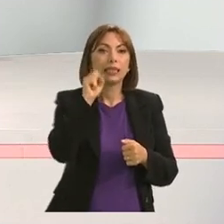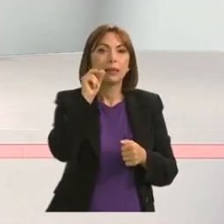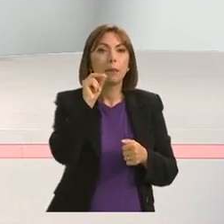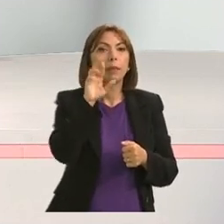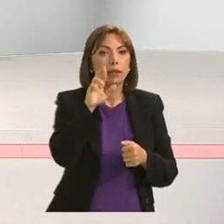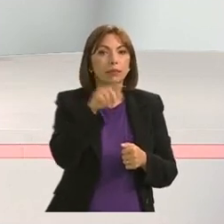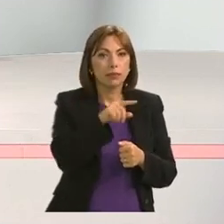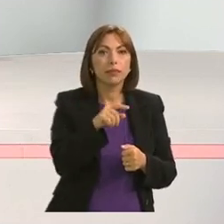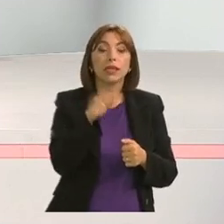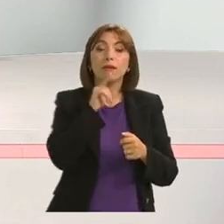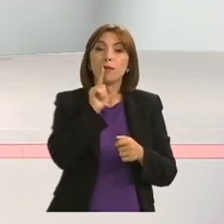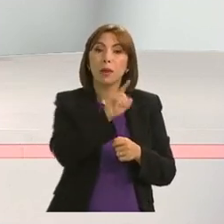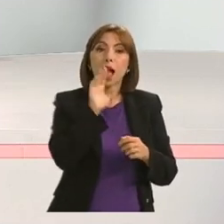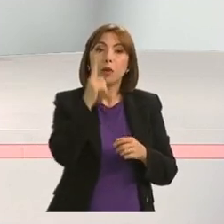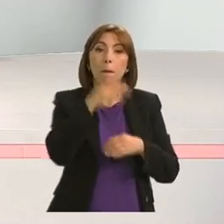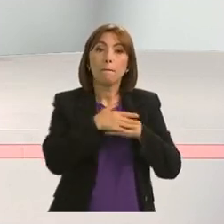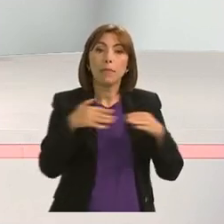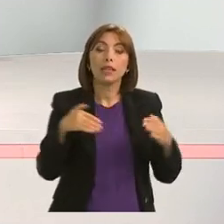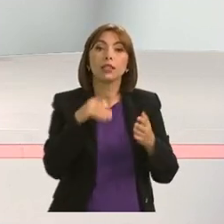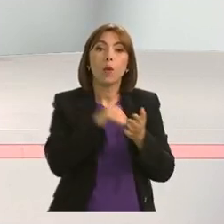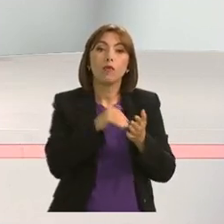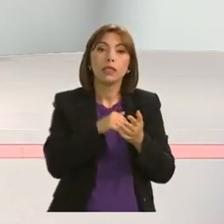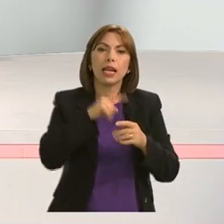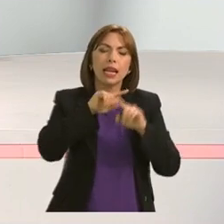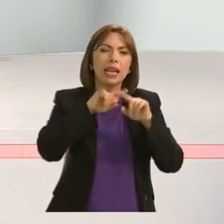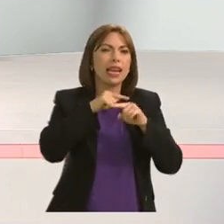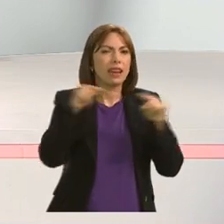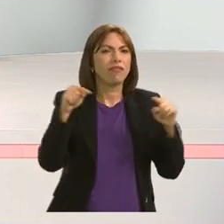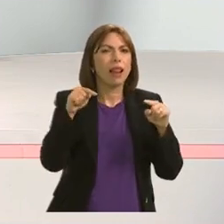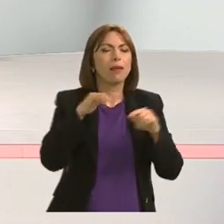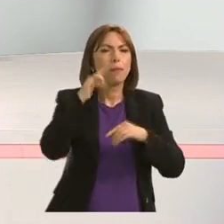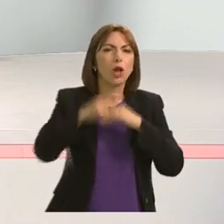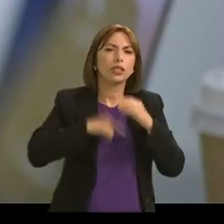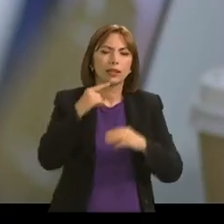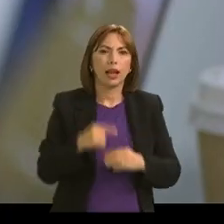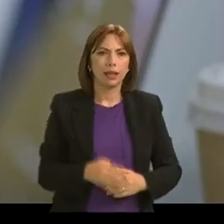numele ei și are deja 1 milion de utilizatori la nivel mondial.